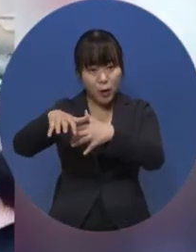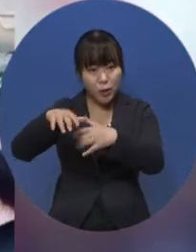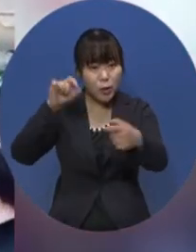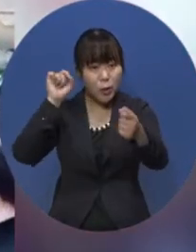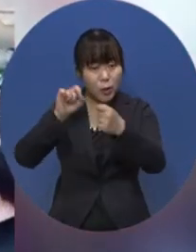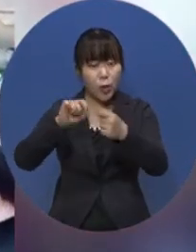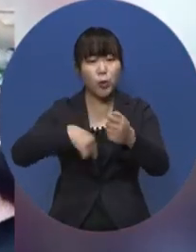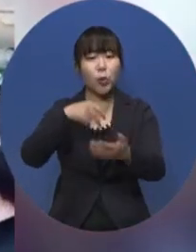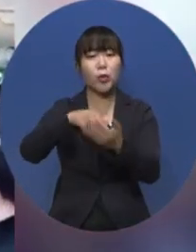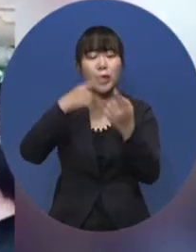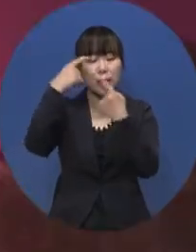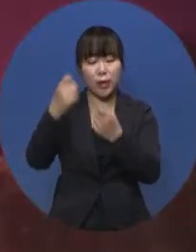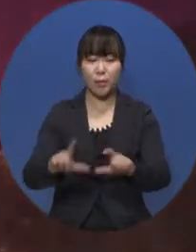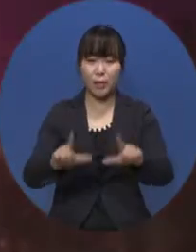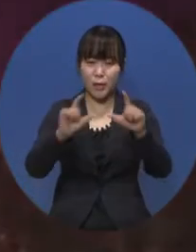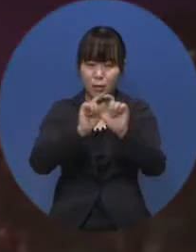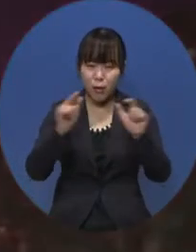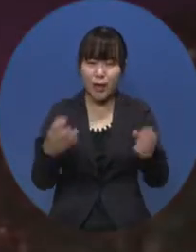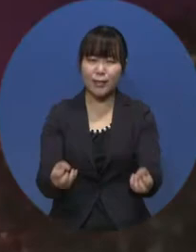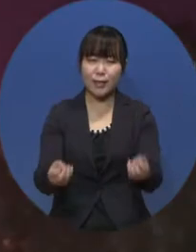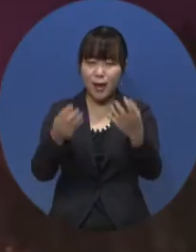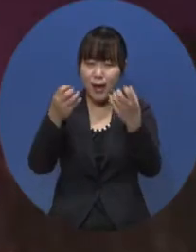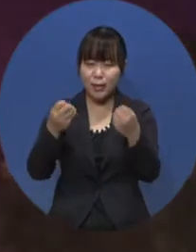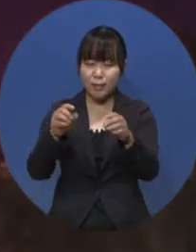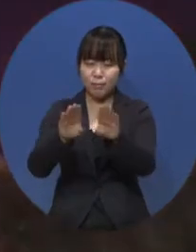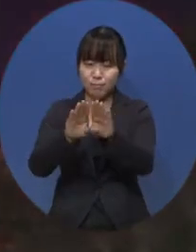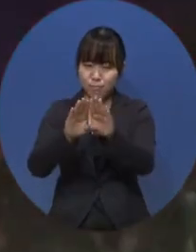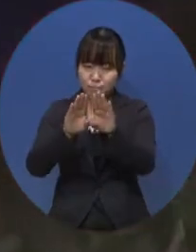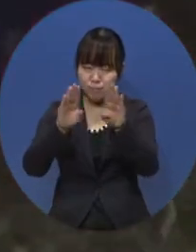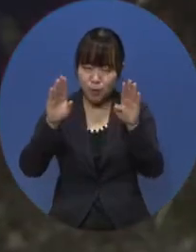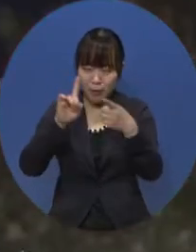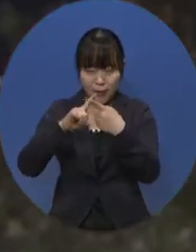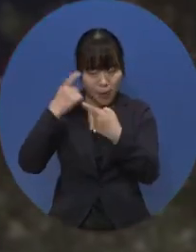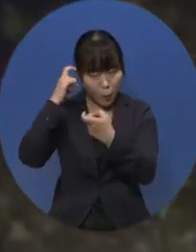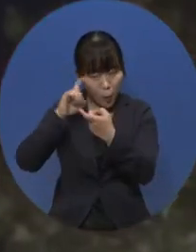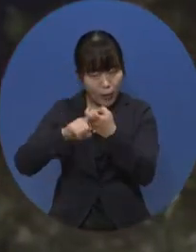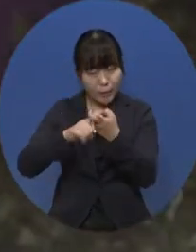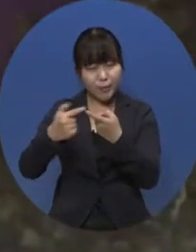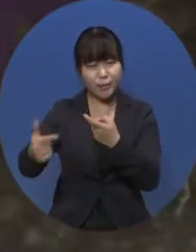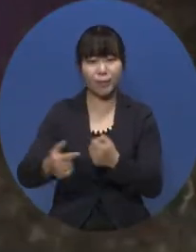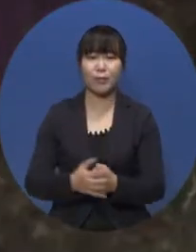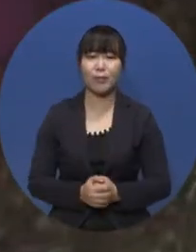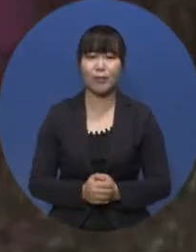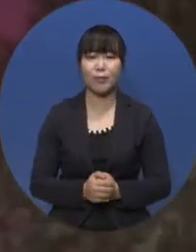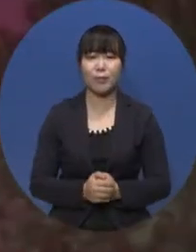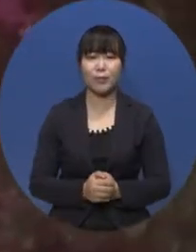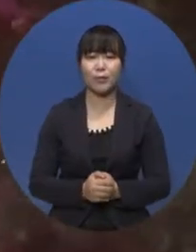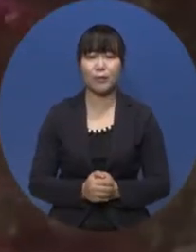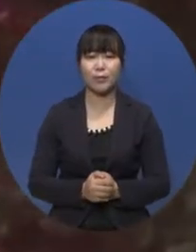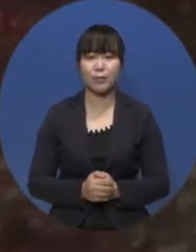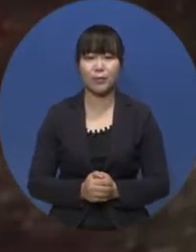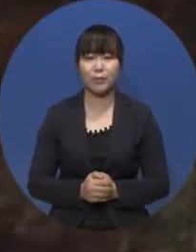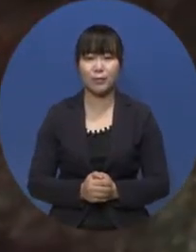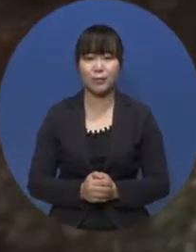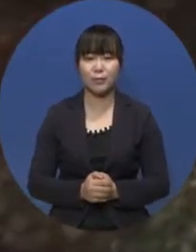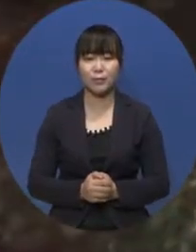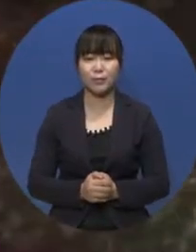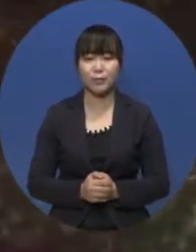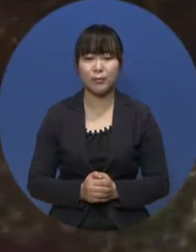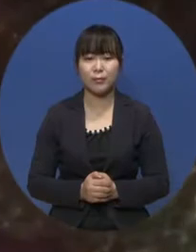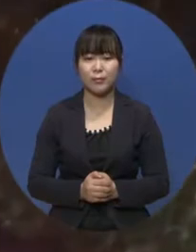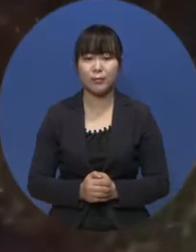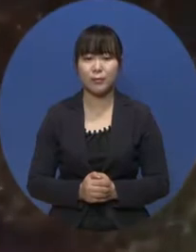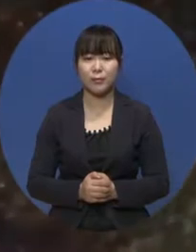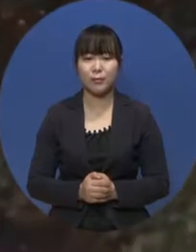다가올 독립기념일을 비롯한 다양한 행사의 재개 여부도 관심을 모으고 있습니다. WBC 복지TV